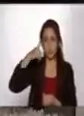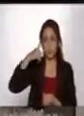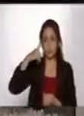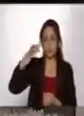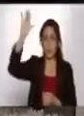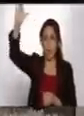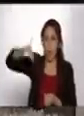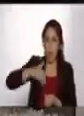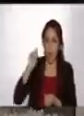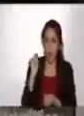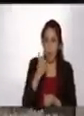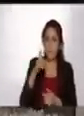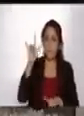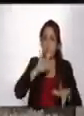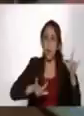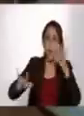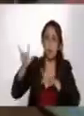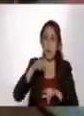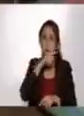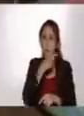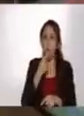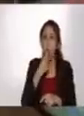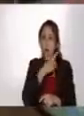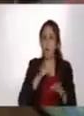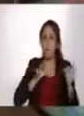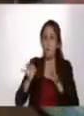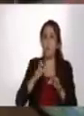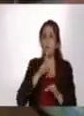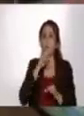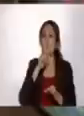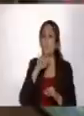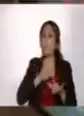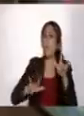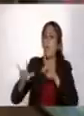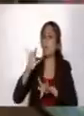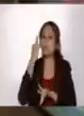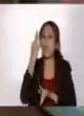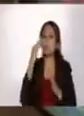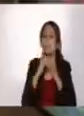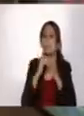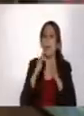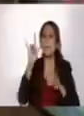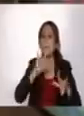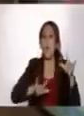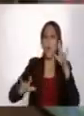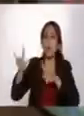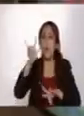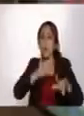ورانا، قعدوا يدوروا معانا وهو دور معانا، احنا 3 ايام ندور. جم